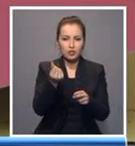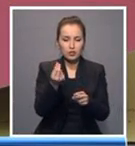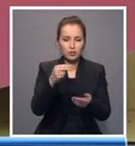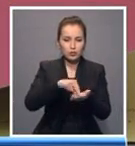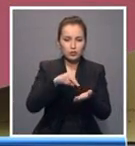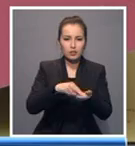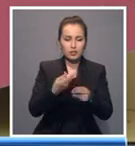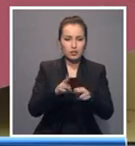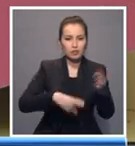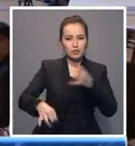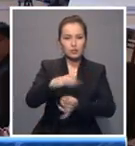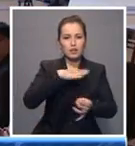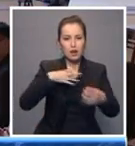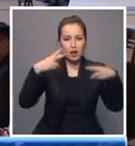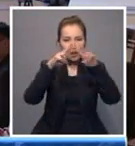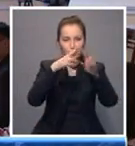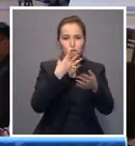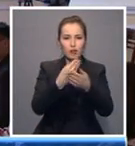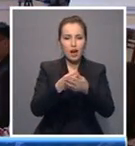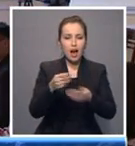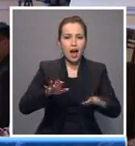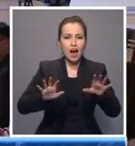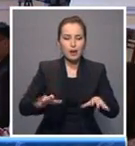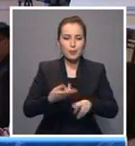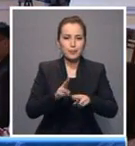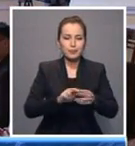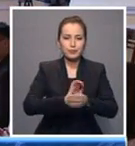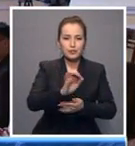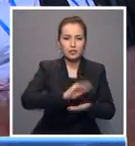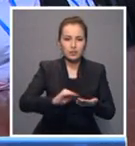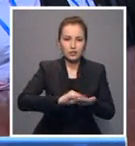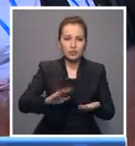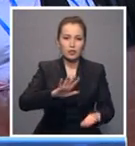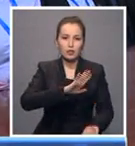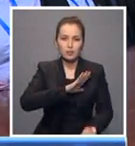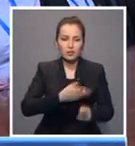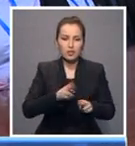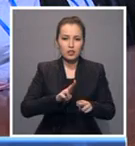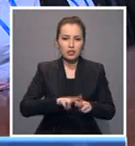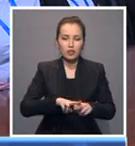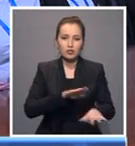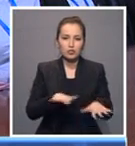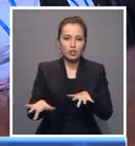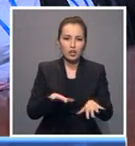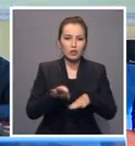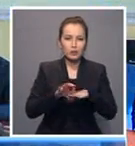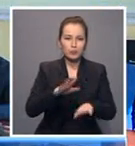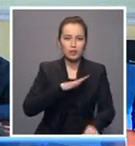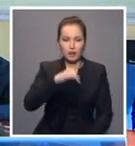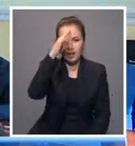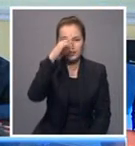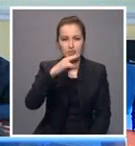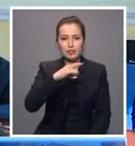Бұған сәйкес жиналғандар Астана қаласы әкіміне хат жазып, студенттерге арнайы жеңілдіктің қарастырылуын талап етті. Шараның өтуіне мұрындық болған Қазақ мемлекеттік